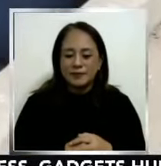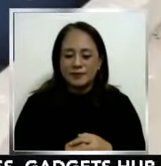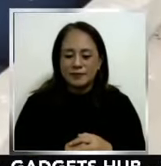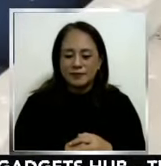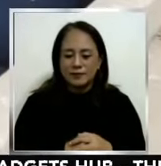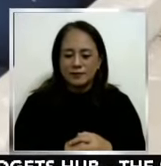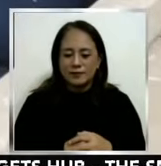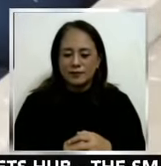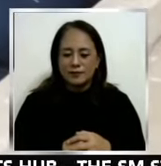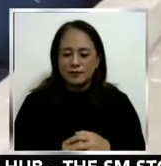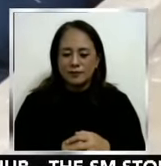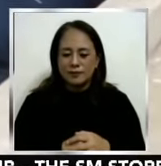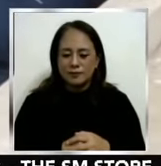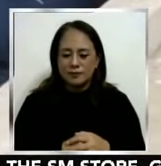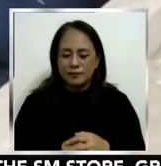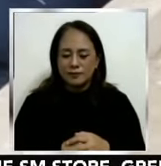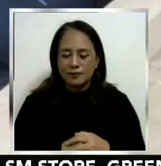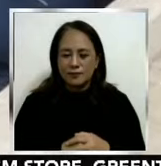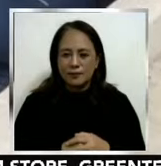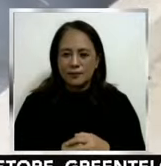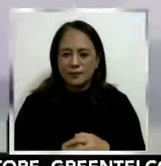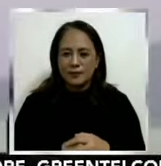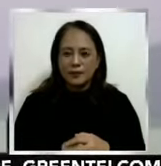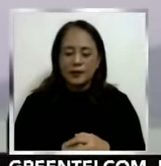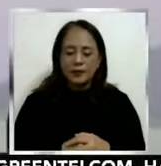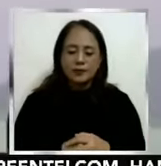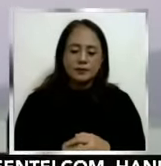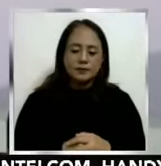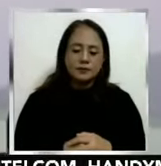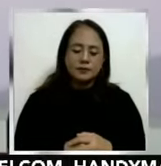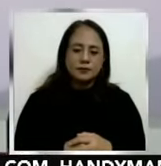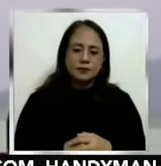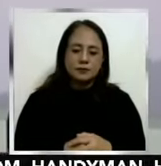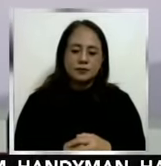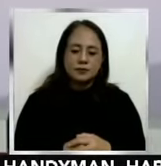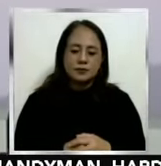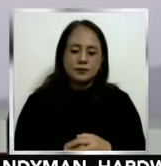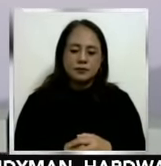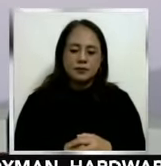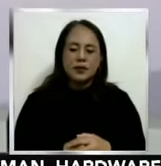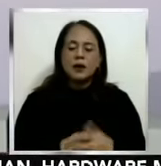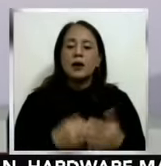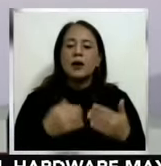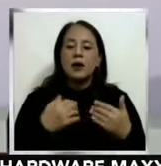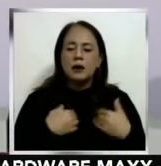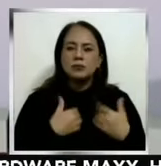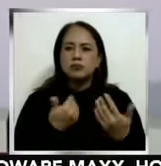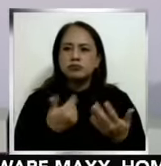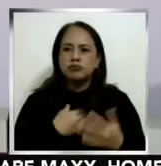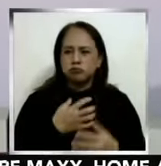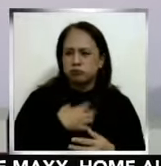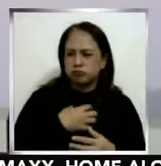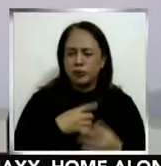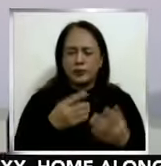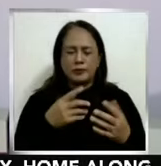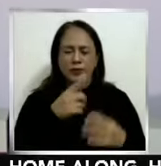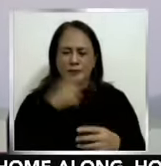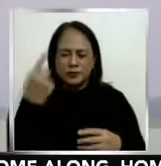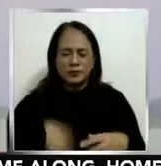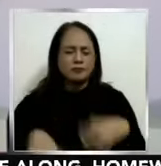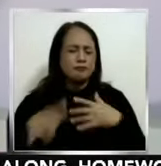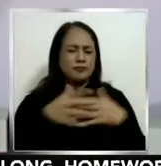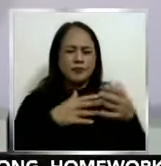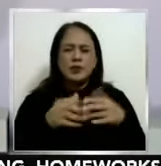Soriano, Nakatutok, 24 Horas. Sa kabila ng mga pag-alma ng China, tuloy na sa